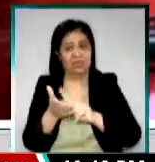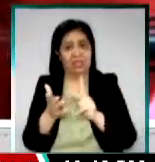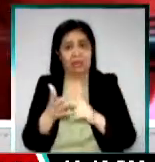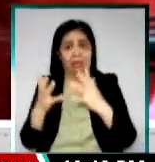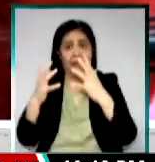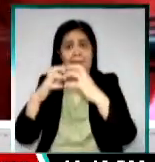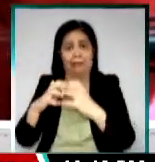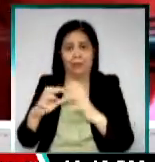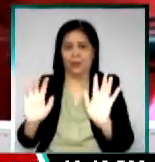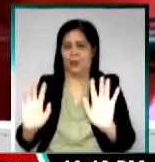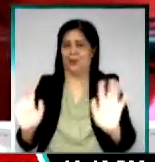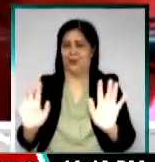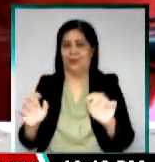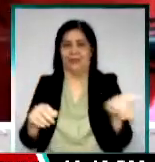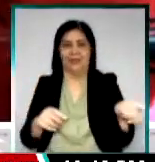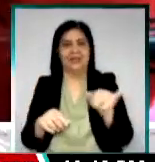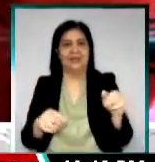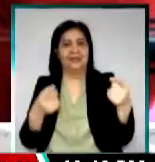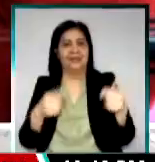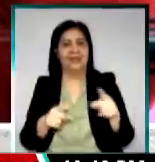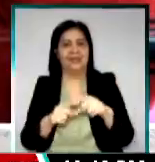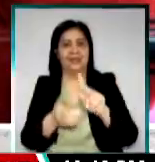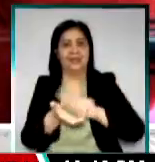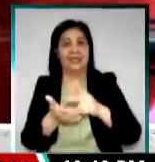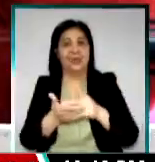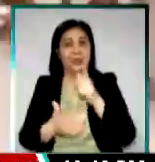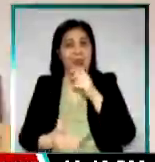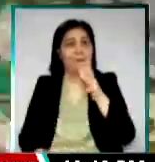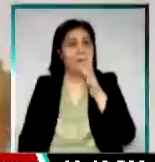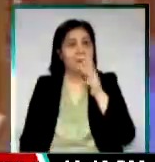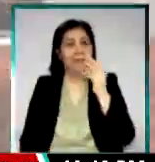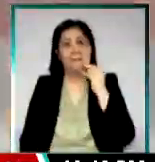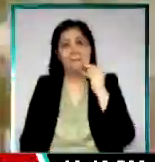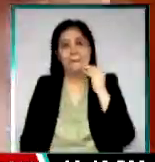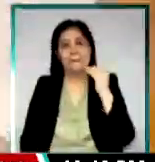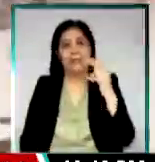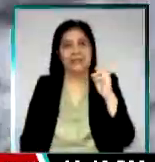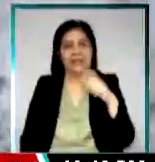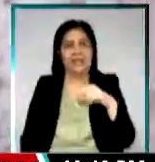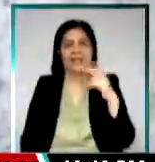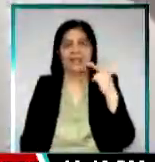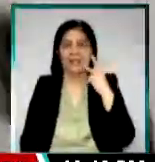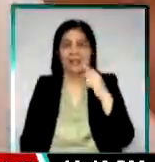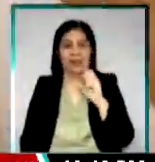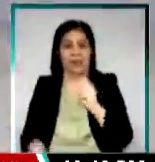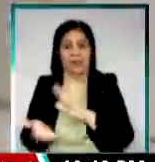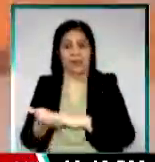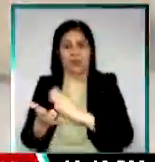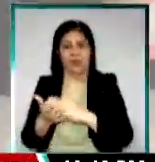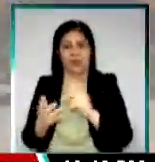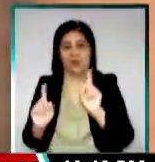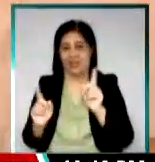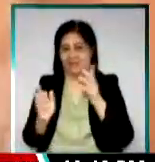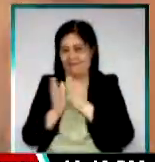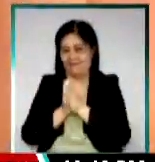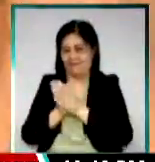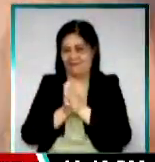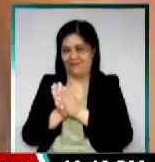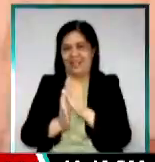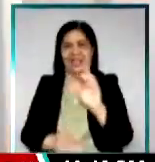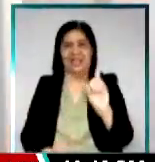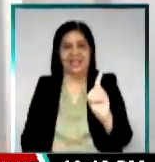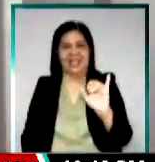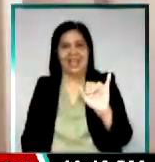mapabayaan. Gaya ng nangyari sa kusina nila Mami Michelle at Kat. Kaya ang niluluto nilang mission ngayon, DIY o